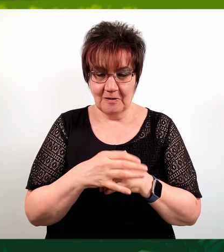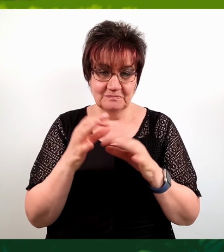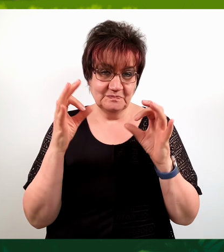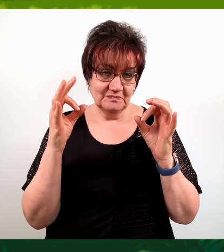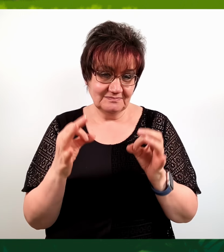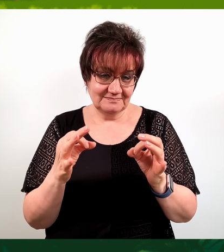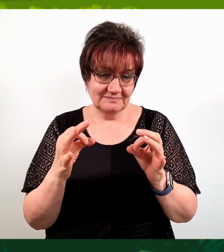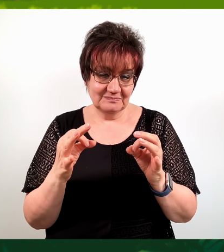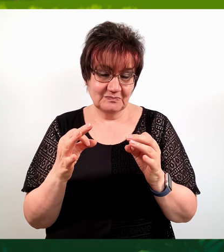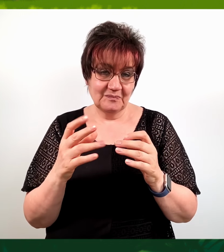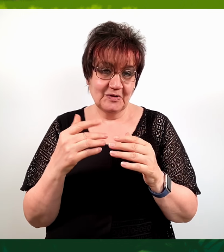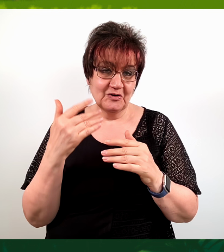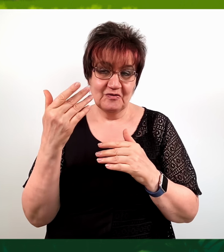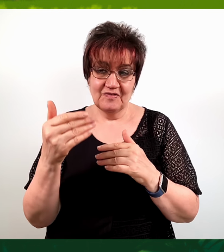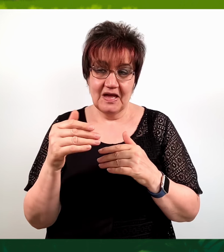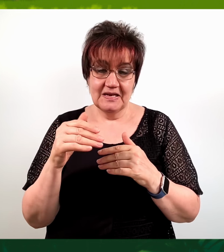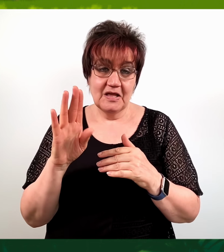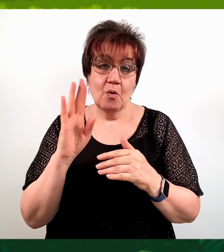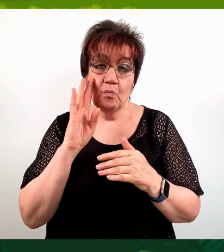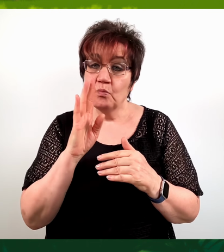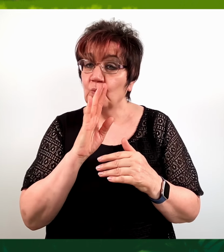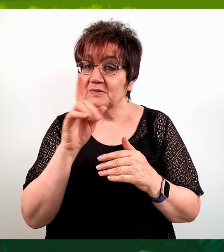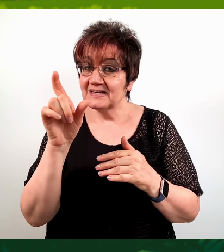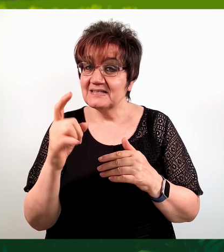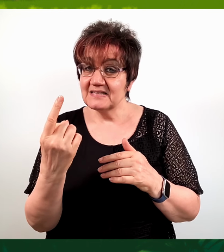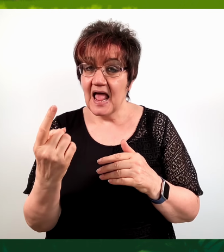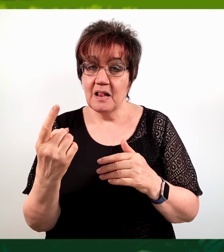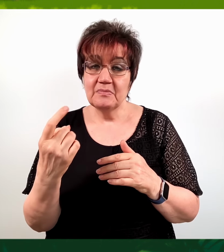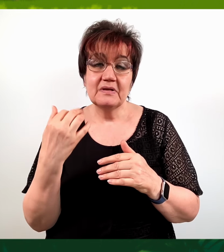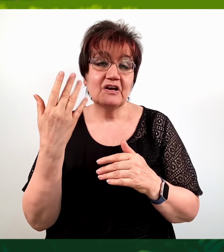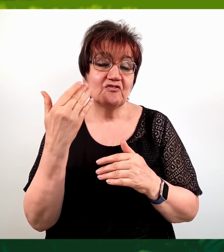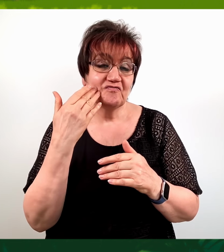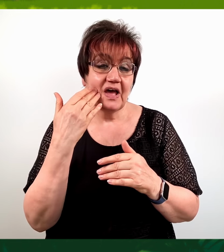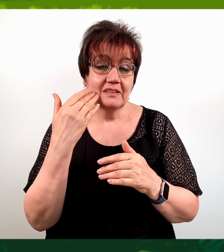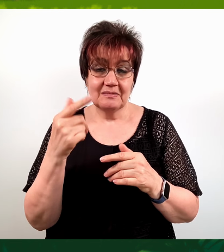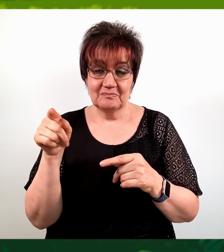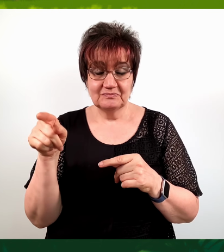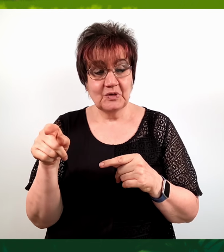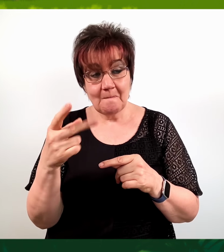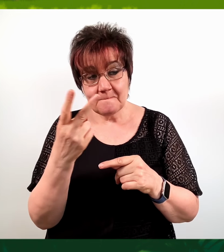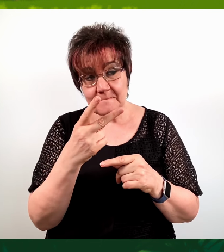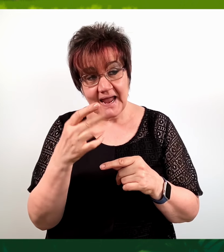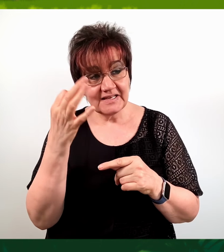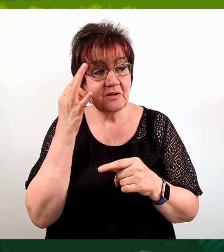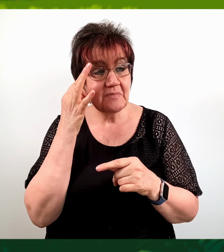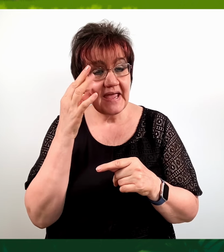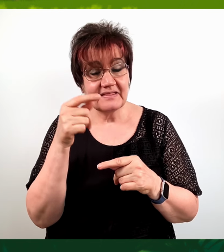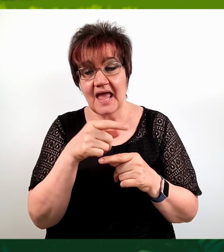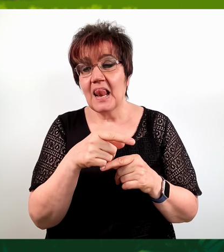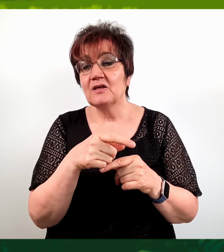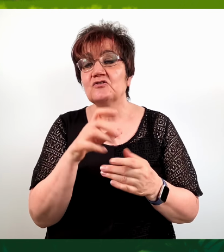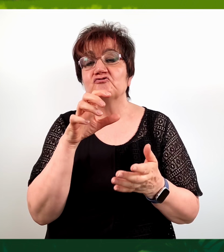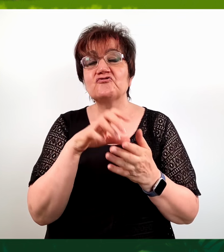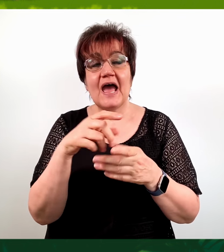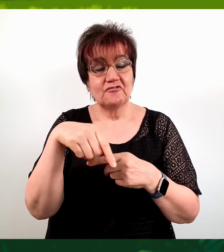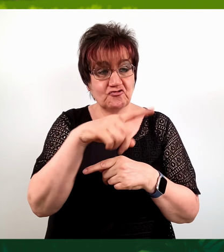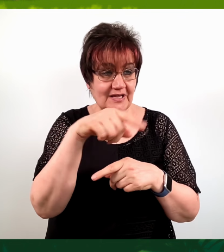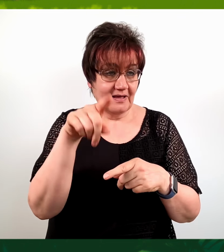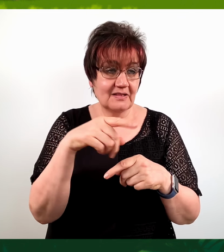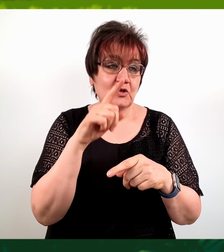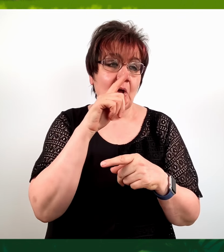trug es sich zu, dass die Mutter eines Tages die beiden Mädchen in die Stadt schickte, um Zwirn,